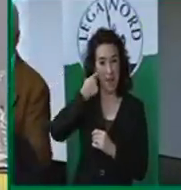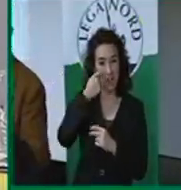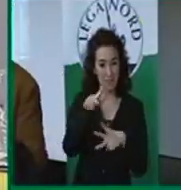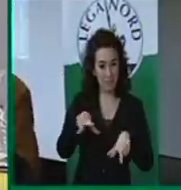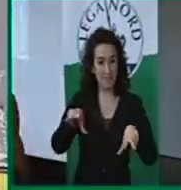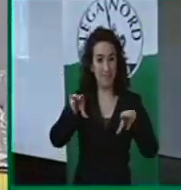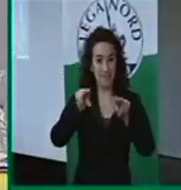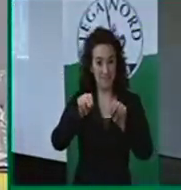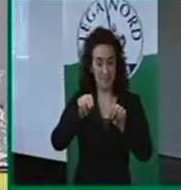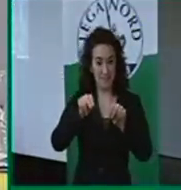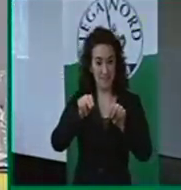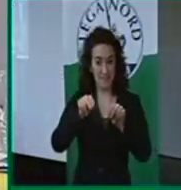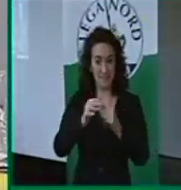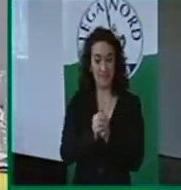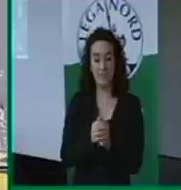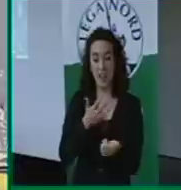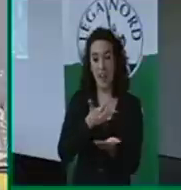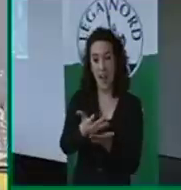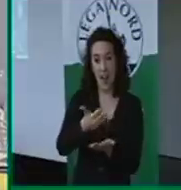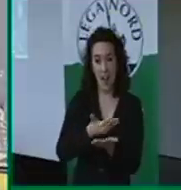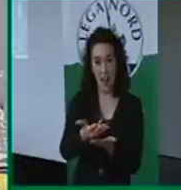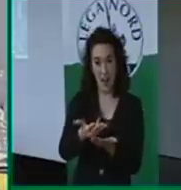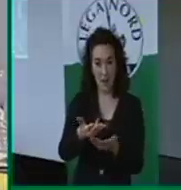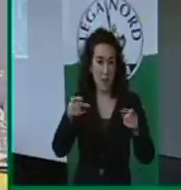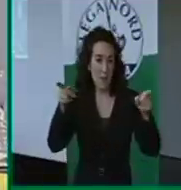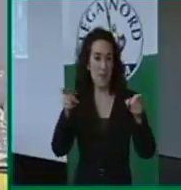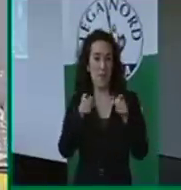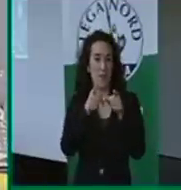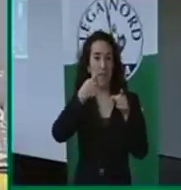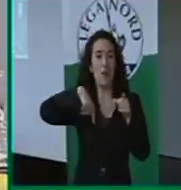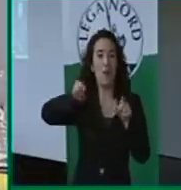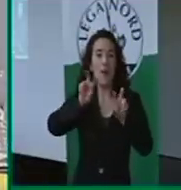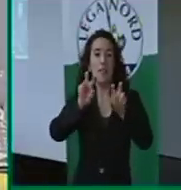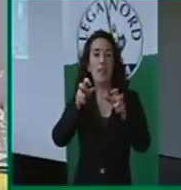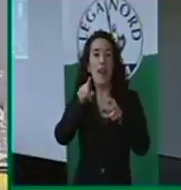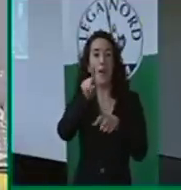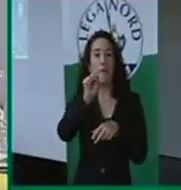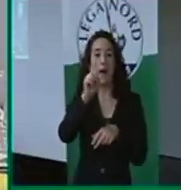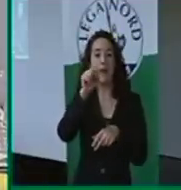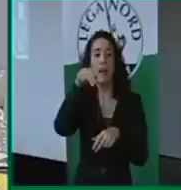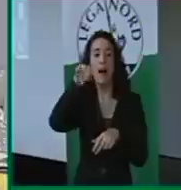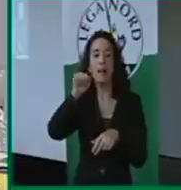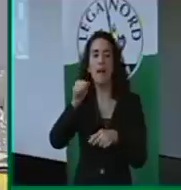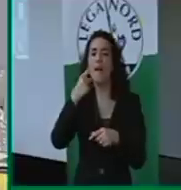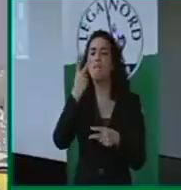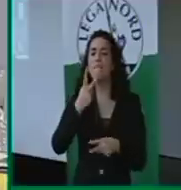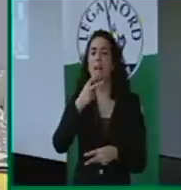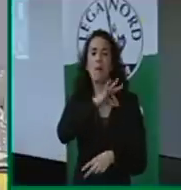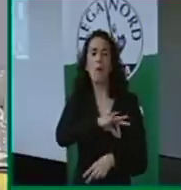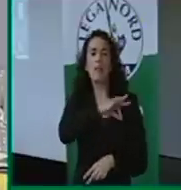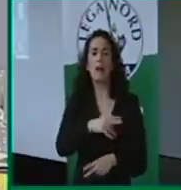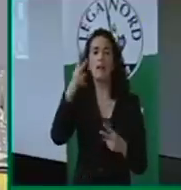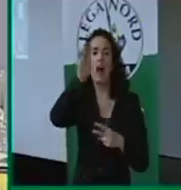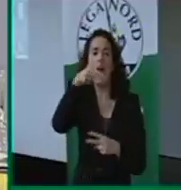momento un piccolo racconto che noi di telepadania vi vogliamo fare su chi Alla fine ci ha guadagnato davvero